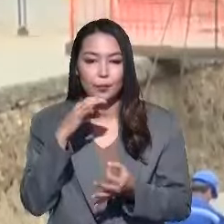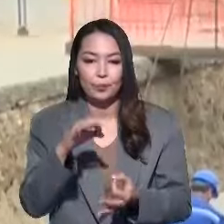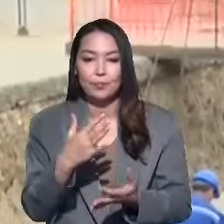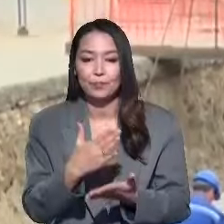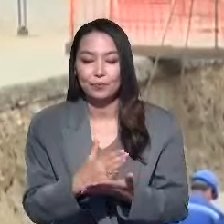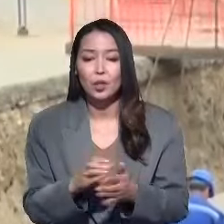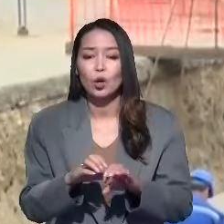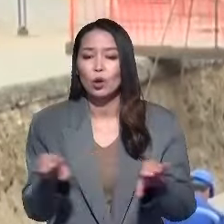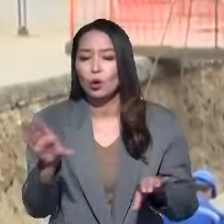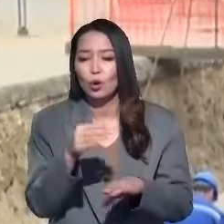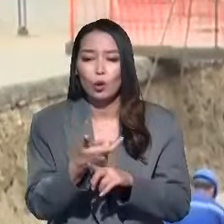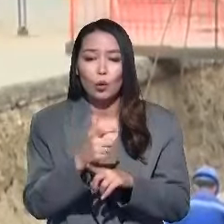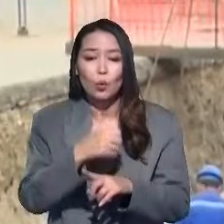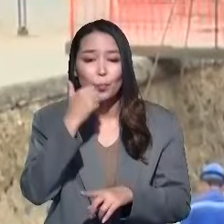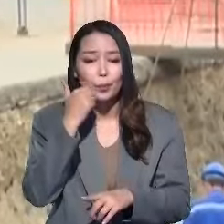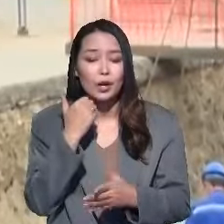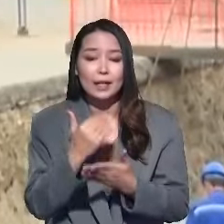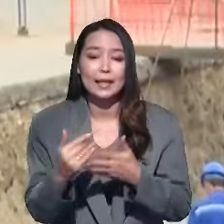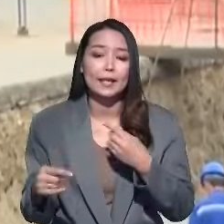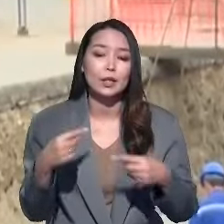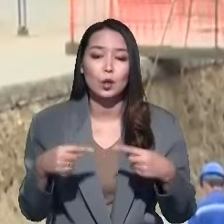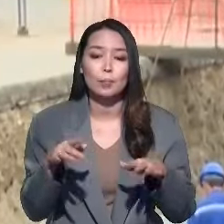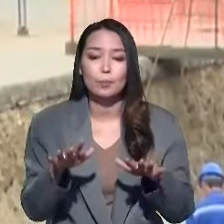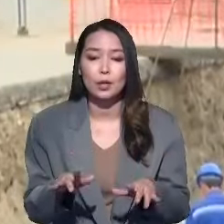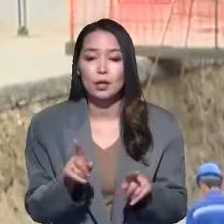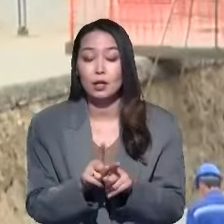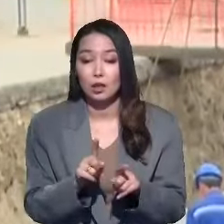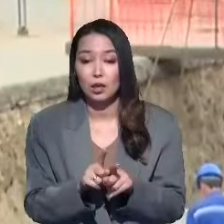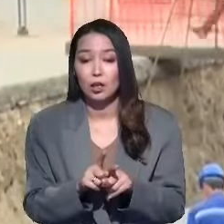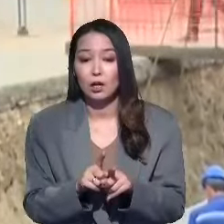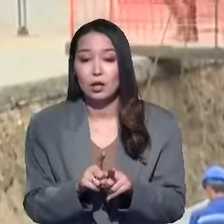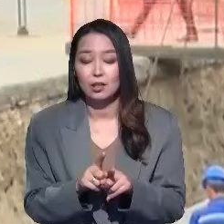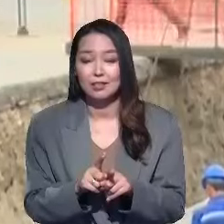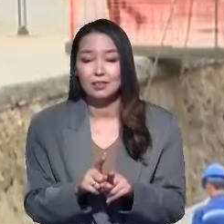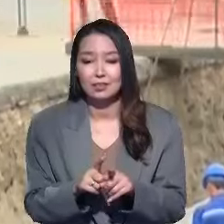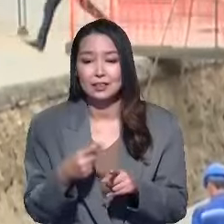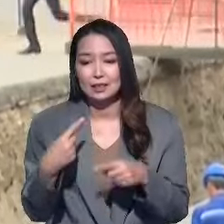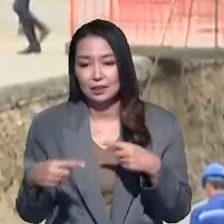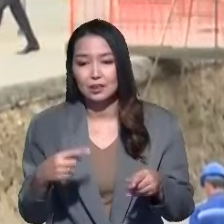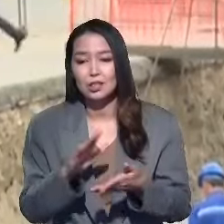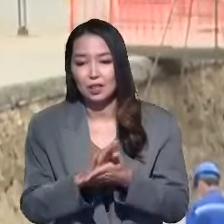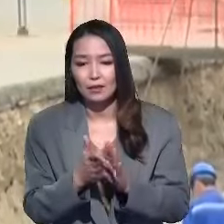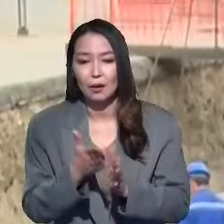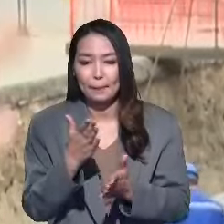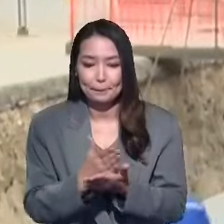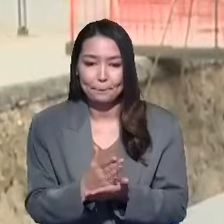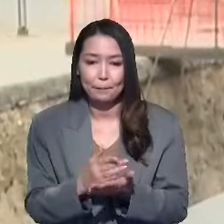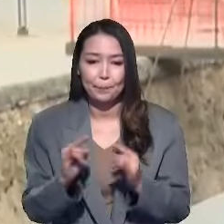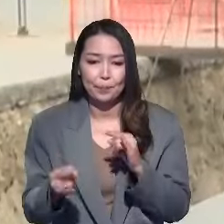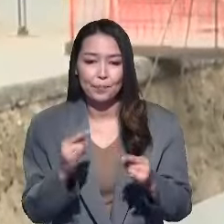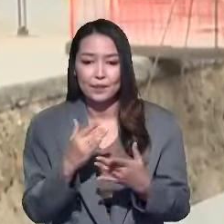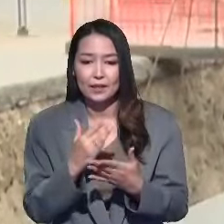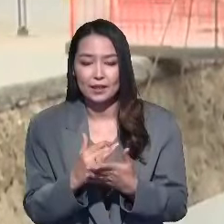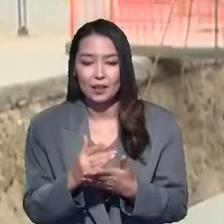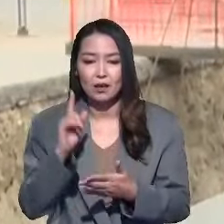ескірген. Кейбір жерлерінде саусақпен тесетін дей жағдайлары бар. Ол да мына Аққозиев көшесінің